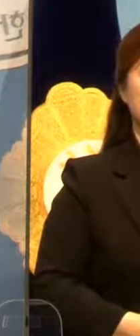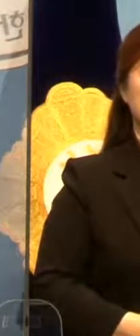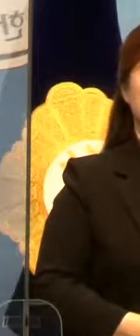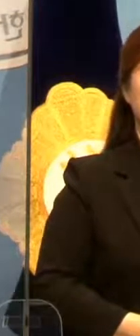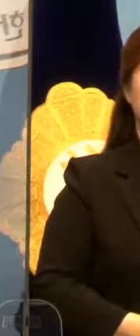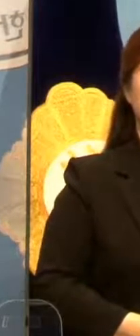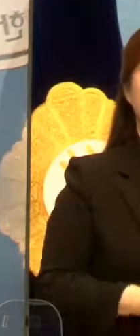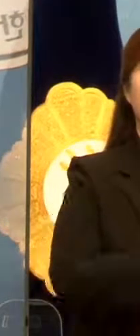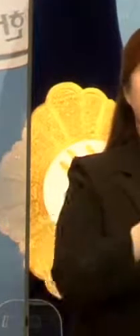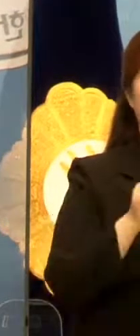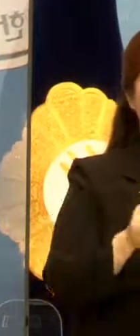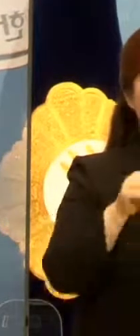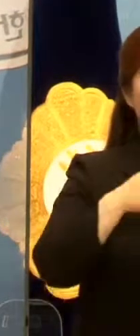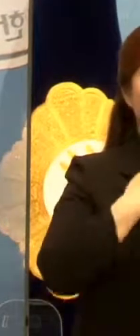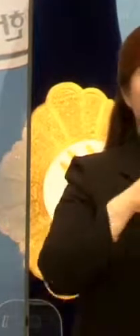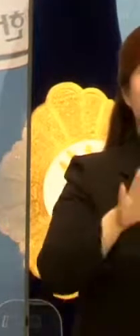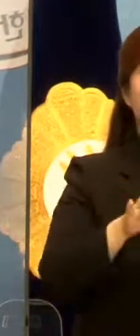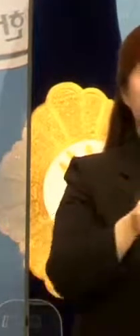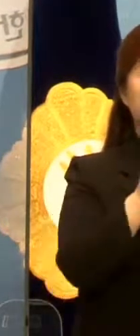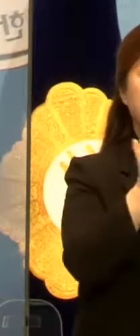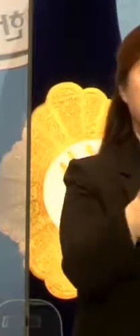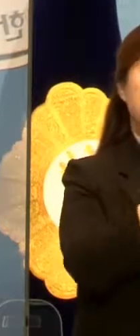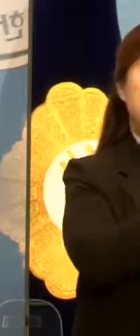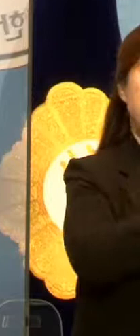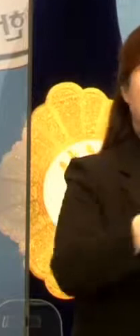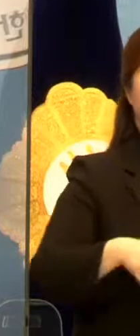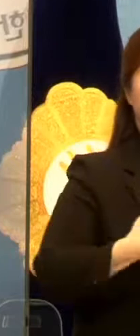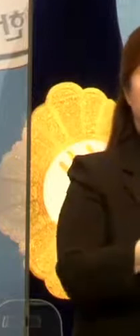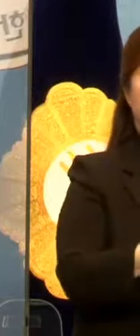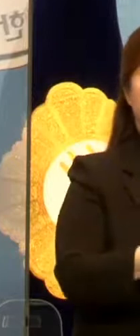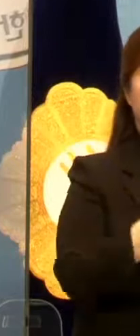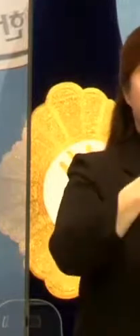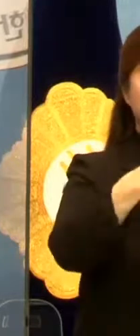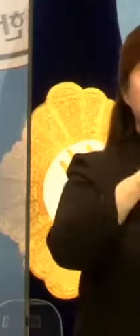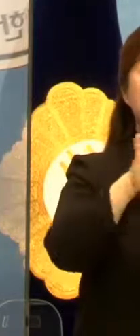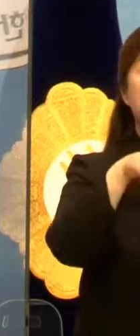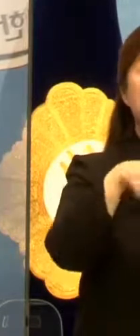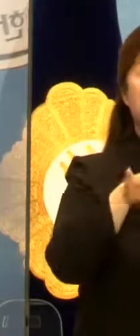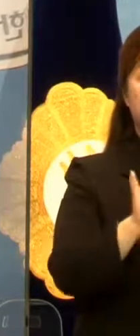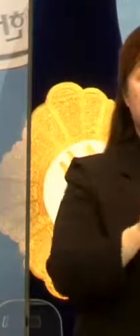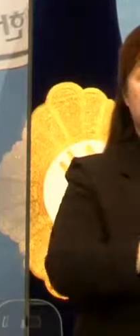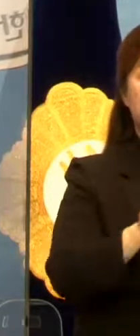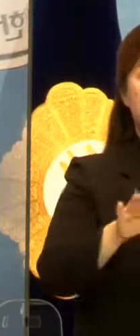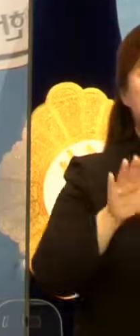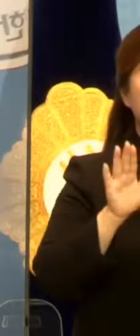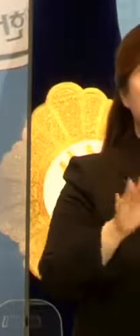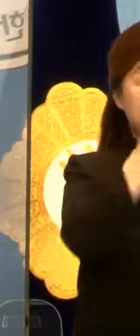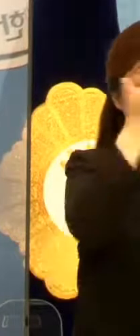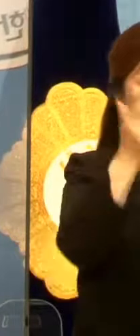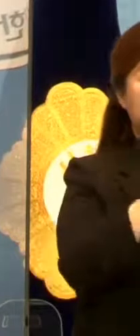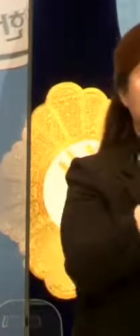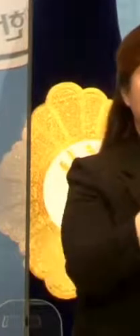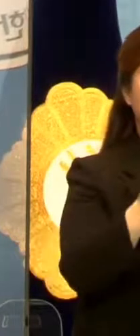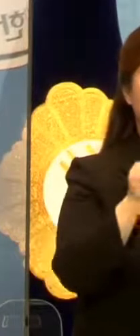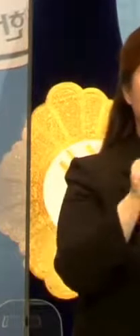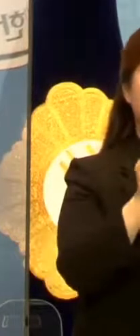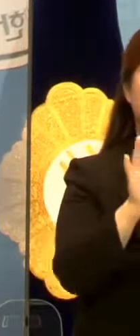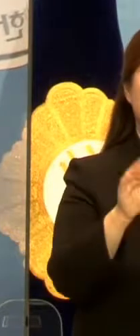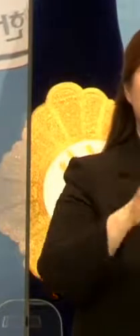4 안녕하세요 저는 이번에 티 프 위원으로 함께하게 된 권지용 이라고 합니다 저는 이번 청년 케이프를 통해